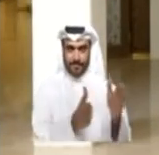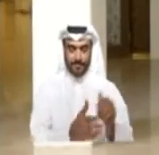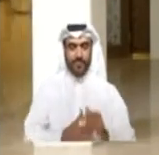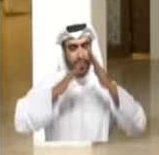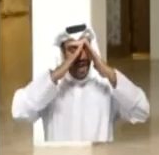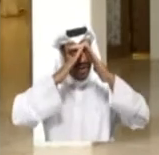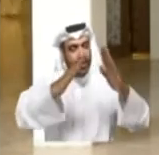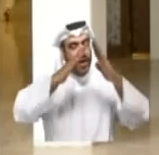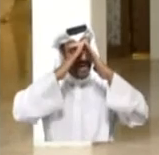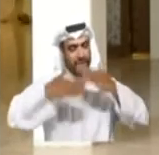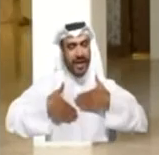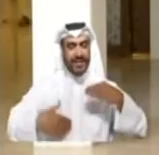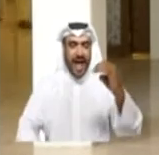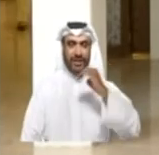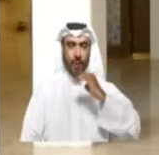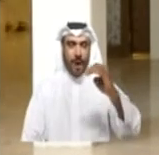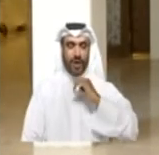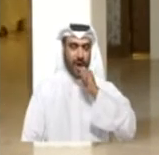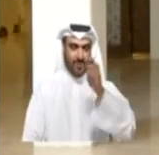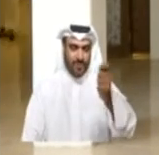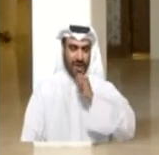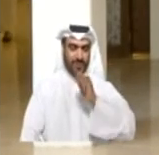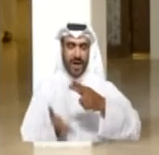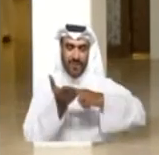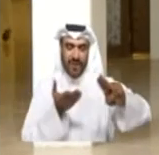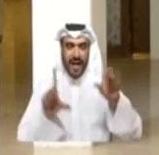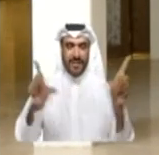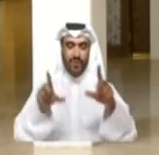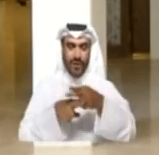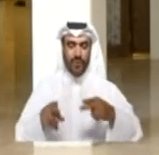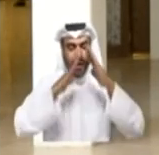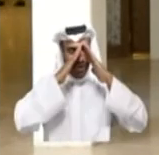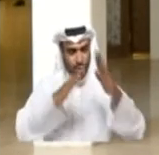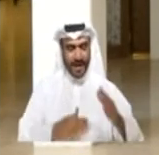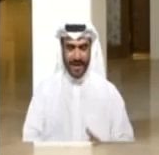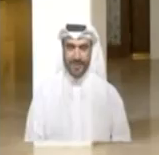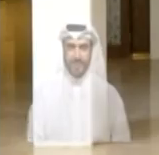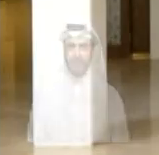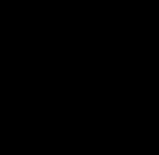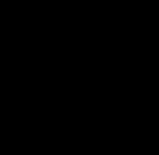مراسل تلفزيون دولة الكويت الزميل نواف الشراكي كان معنا من مجلس الأمة، شكرا لك.